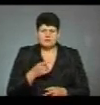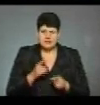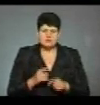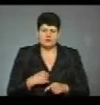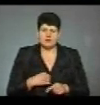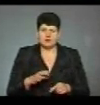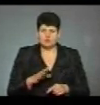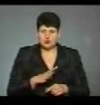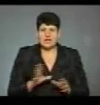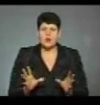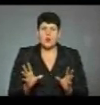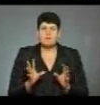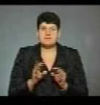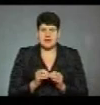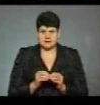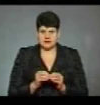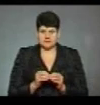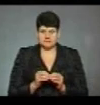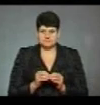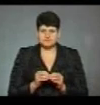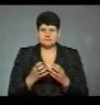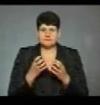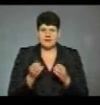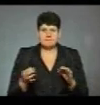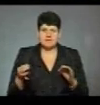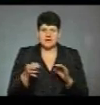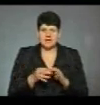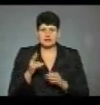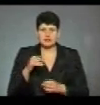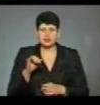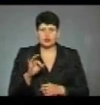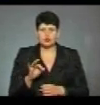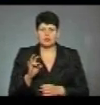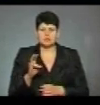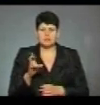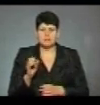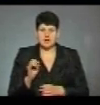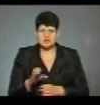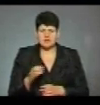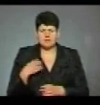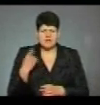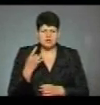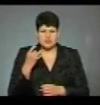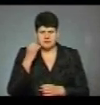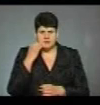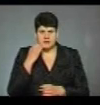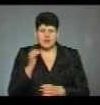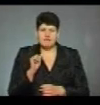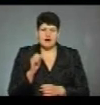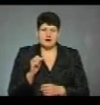були об'єднані і ще приєднали Донбас до себе. Перше, пам'ятаю, була на акті